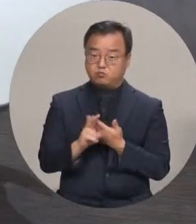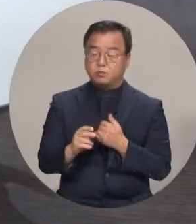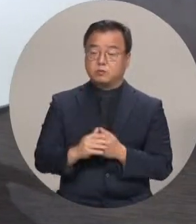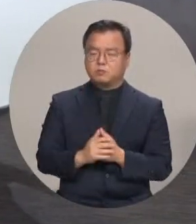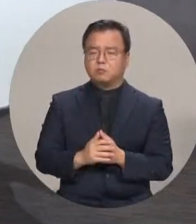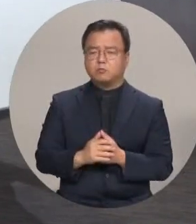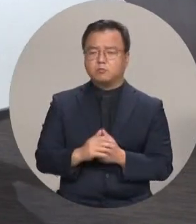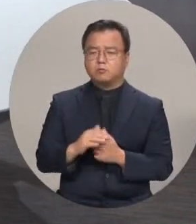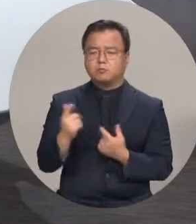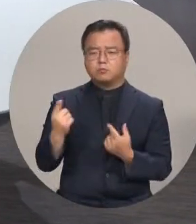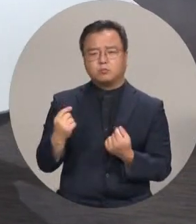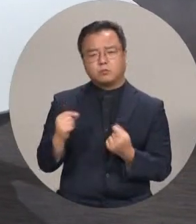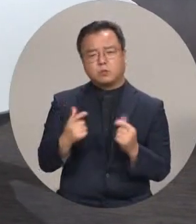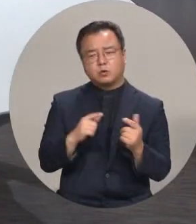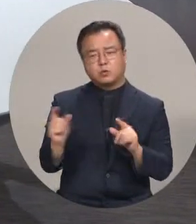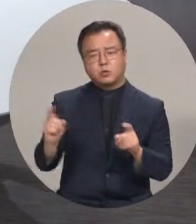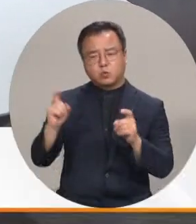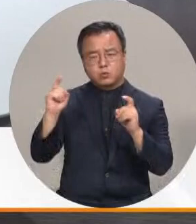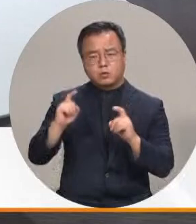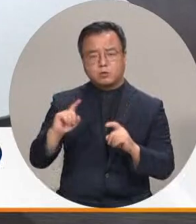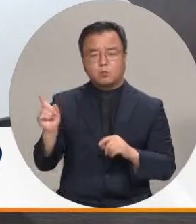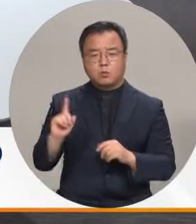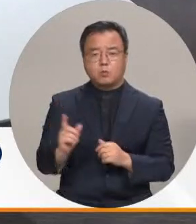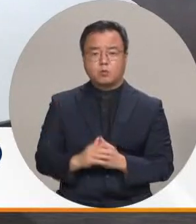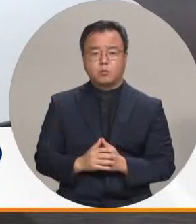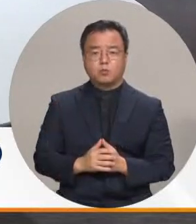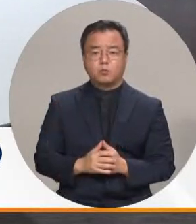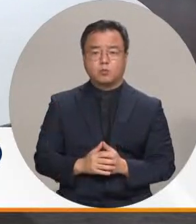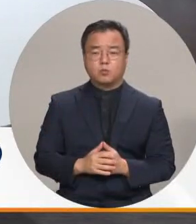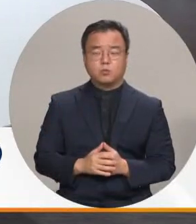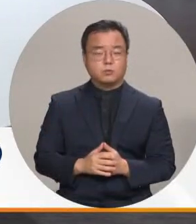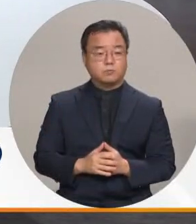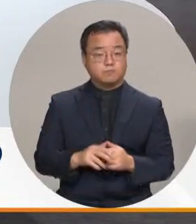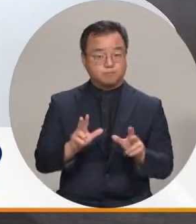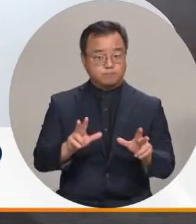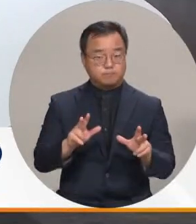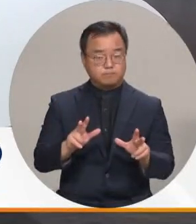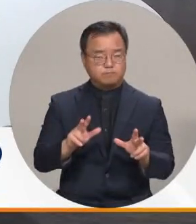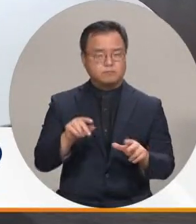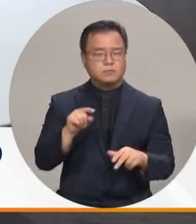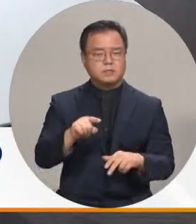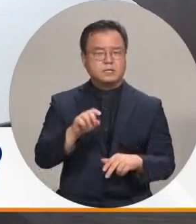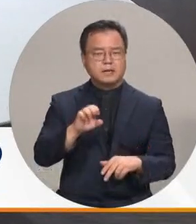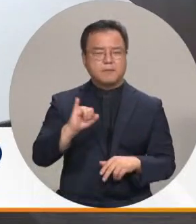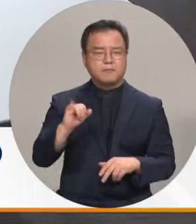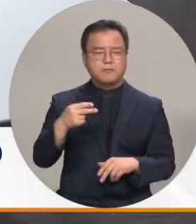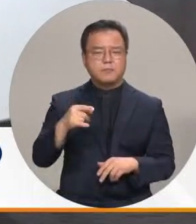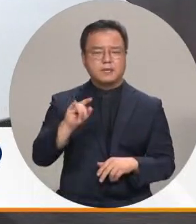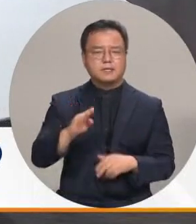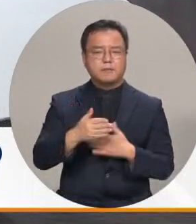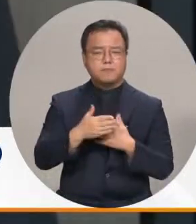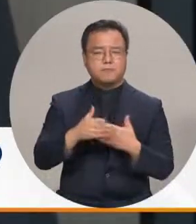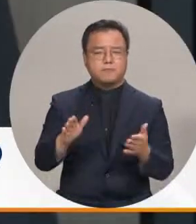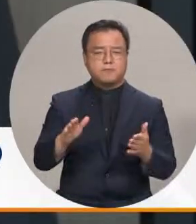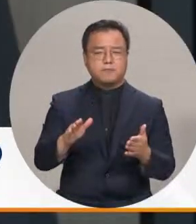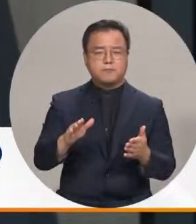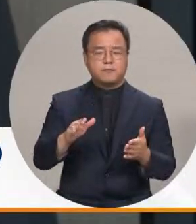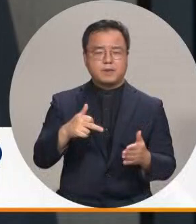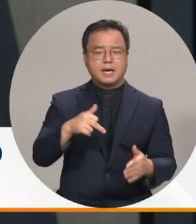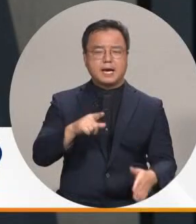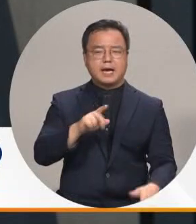그런데 여기에 대해서 좀 논쟁적인 면도 있는 거 같아요 어떻습니까네 맞습니다 현재 피대 빵은 오래된 논쟁인 카피라이트